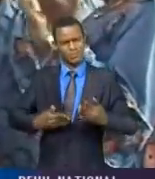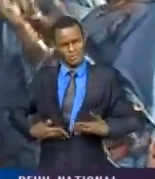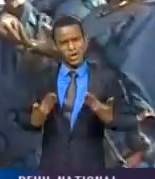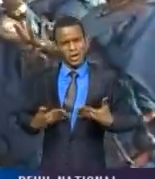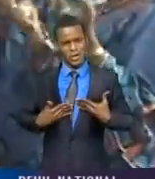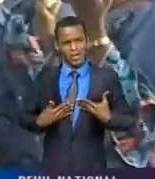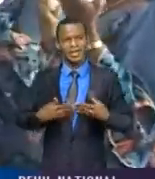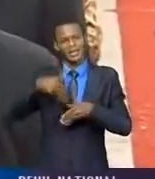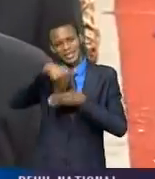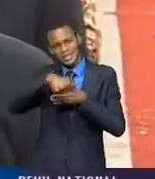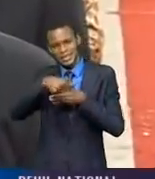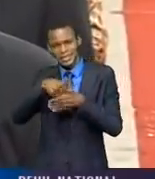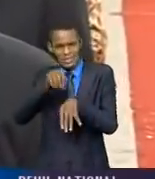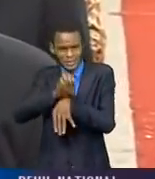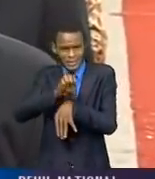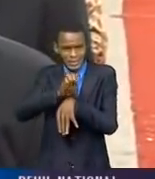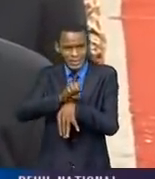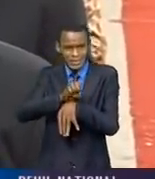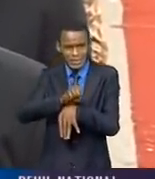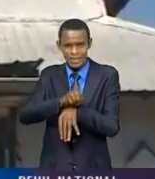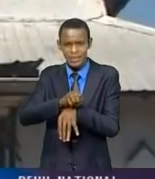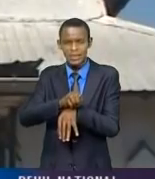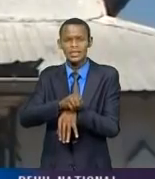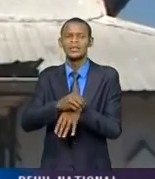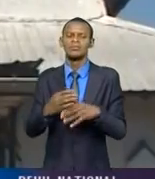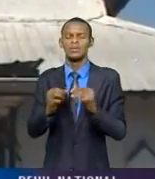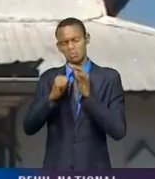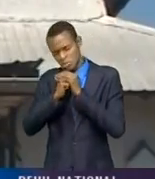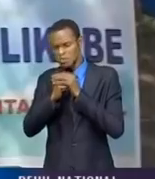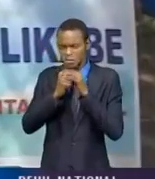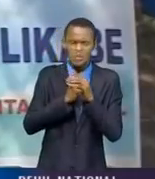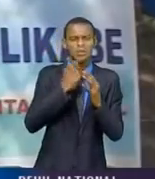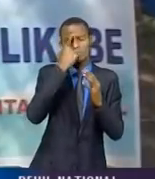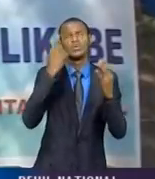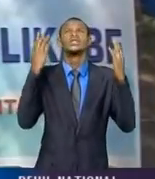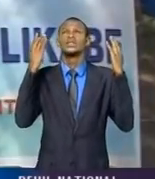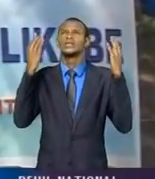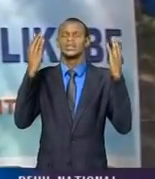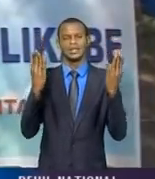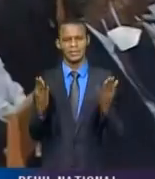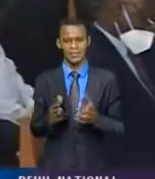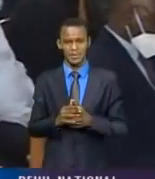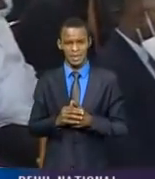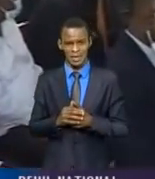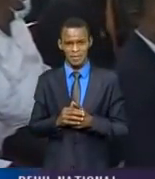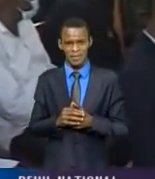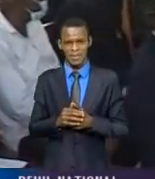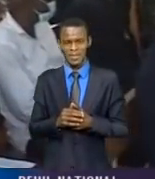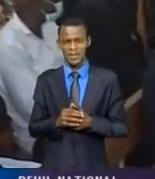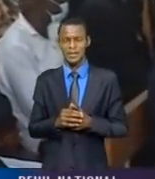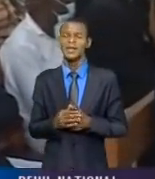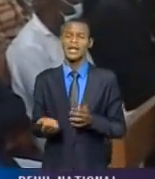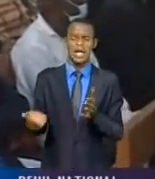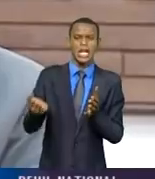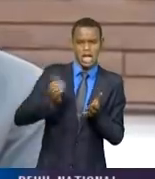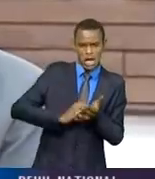grâce à dieu à l'église locale de la communauté baptiste du fleuve congo c'est vers ses gonds b6 l'avenue lukusa pour le